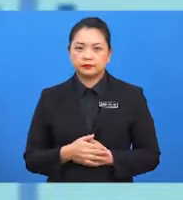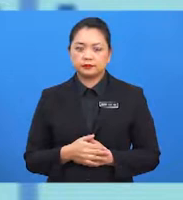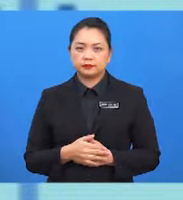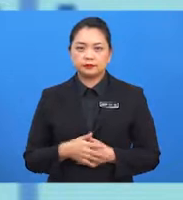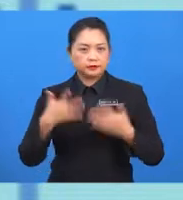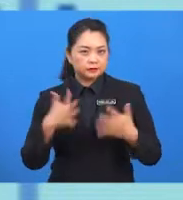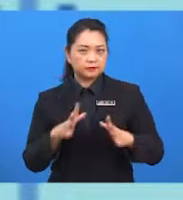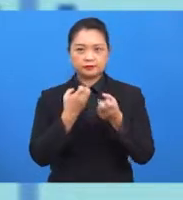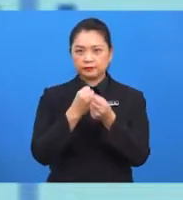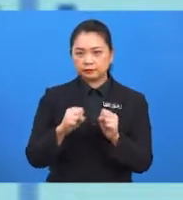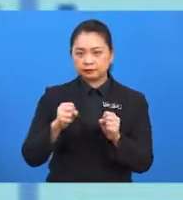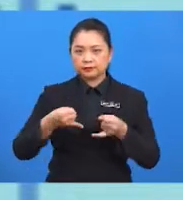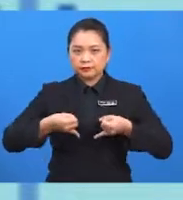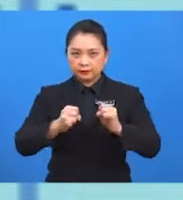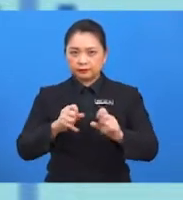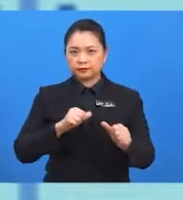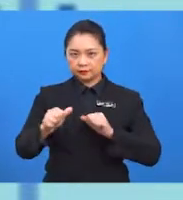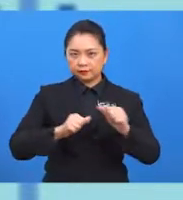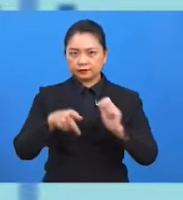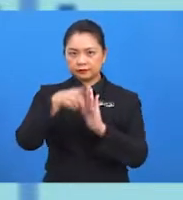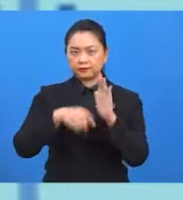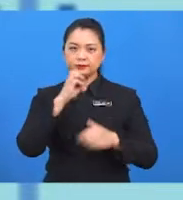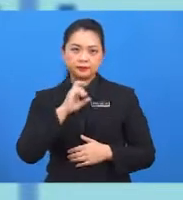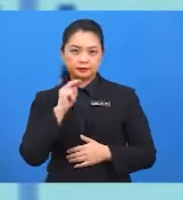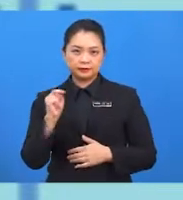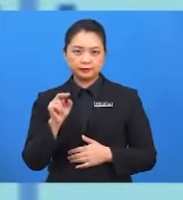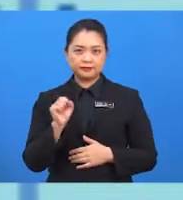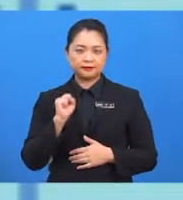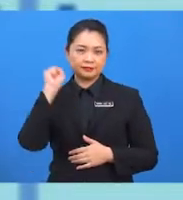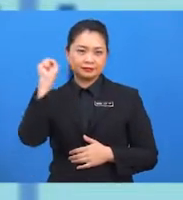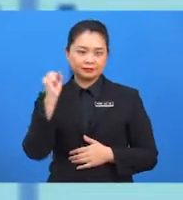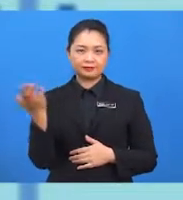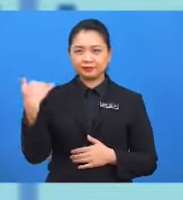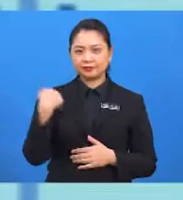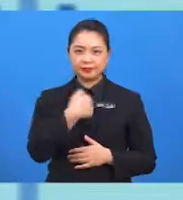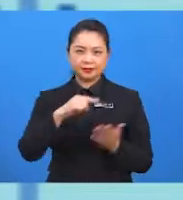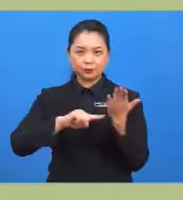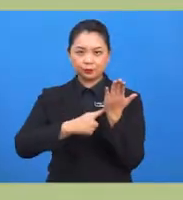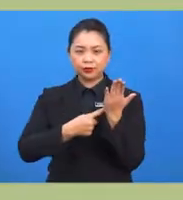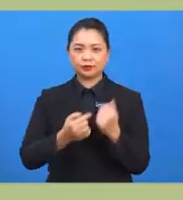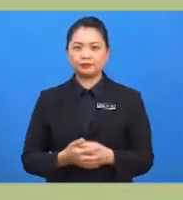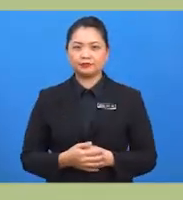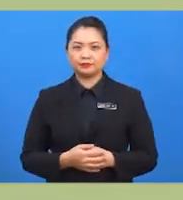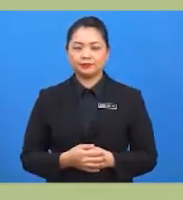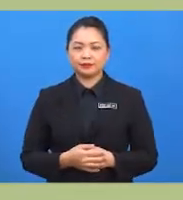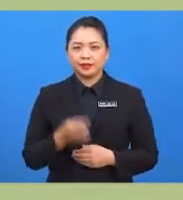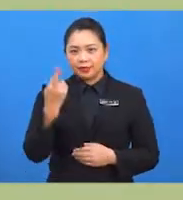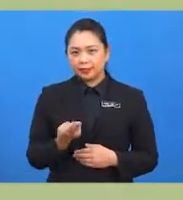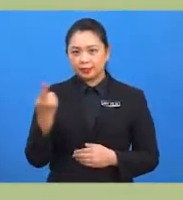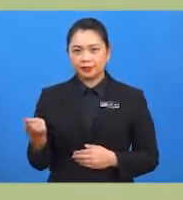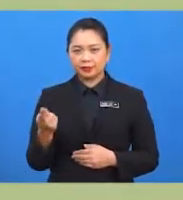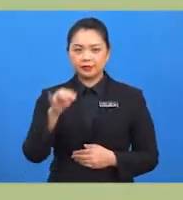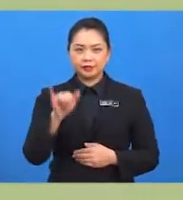A1000 sedia menjalankan aktiviti pencairan Yey Mari kita meletakkan Hai gratis yang